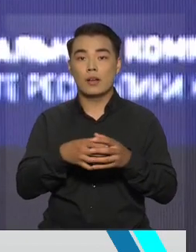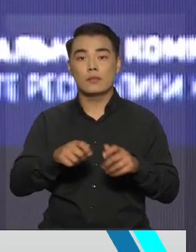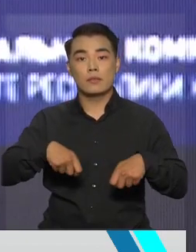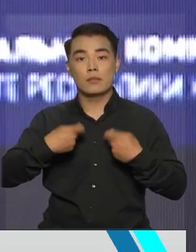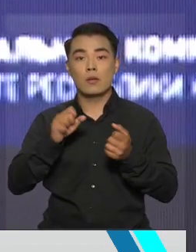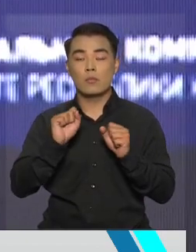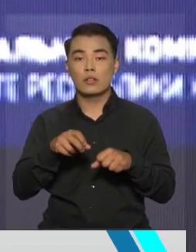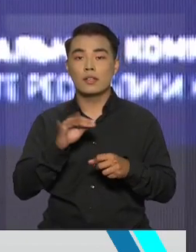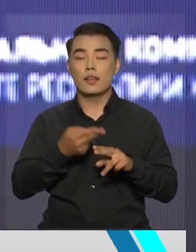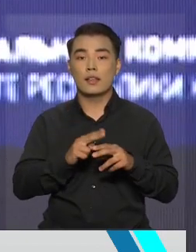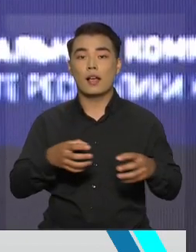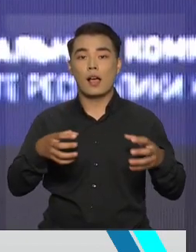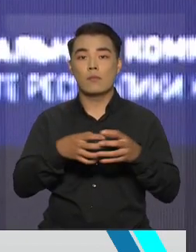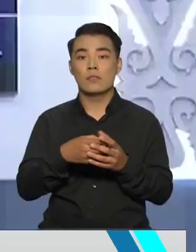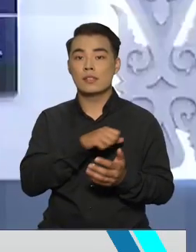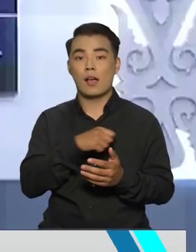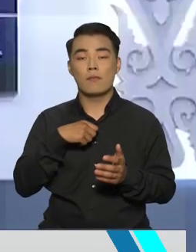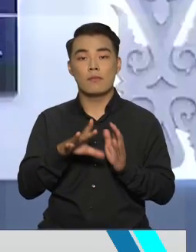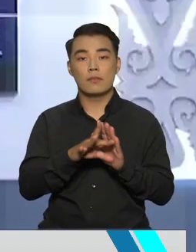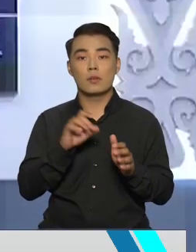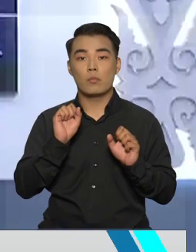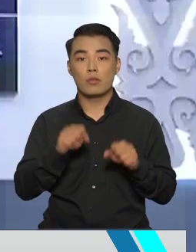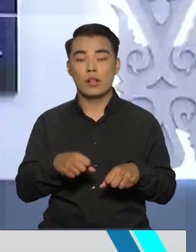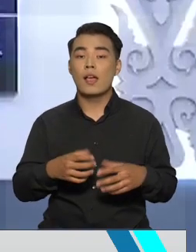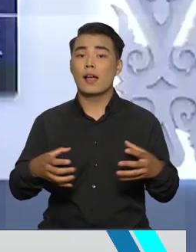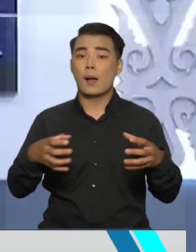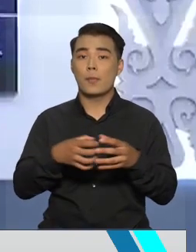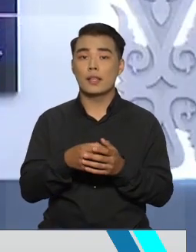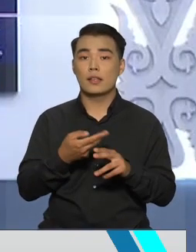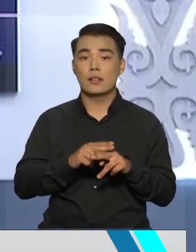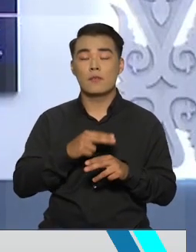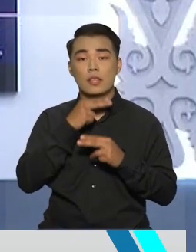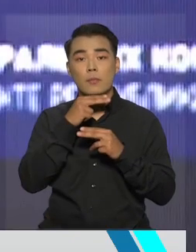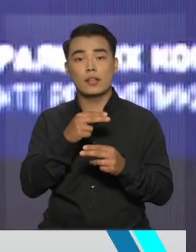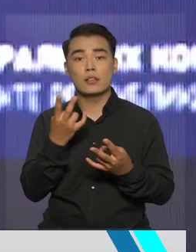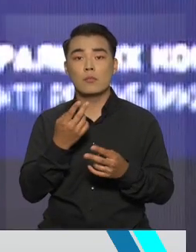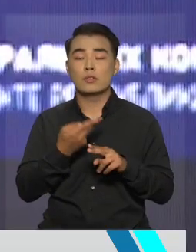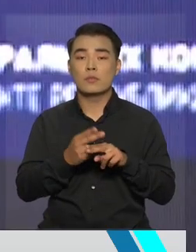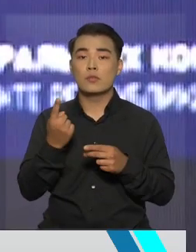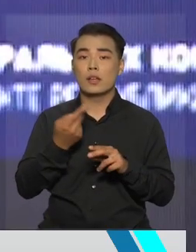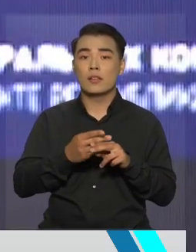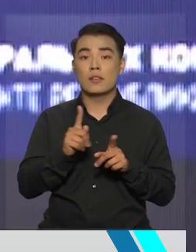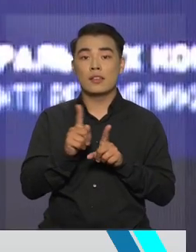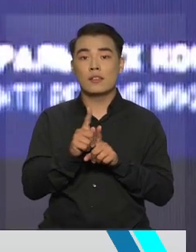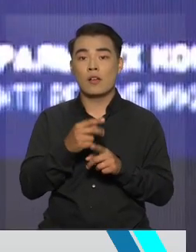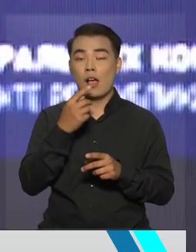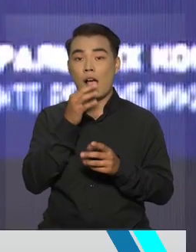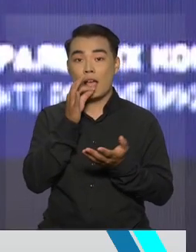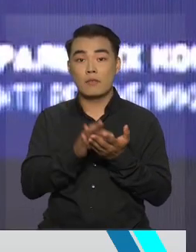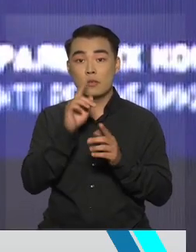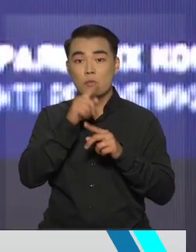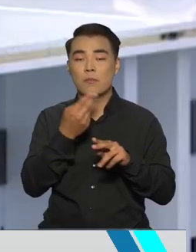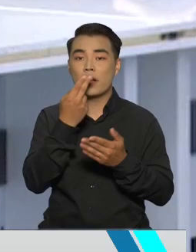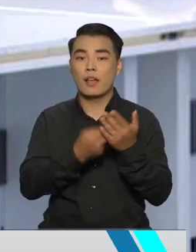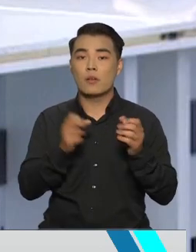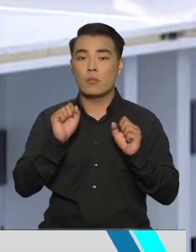және мұндай компанияны өздері таңдайды. Ал компания таңдарда абай болыңыз. Олар ұқыпты болмаса ұтыласыз. Тыйыннан теңге құраймын деп